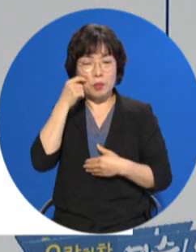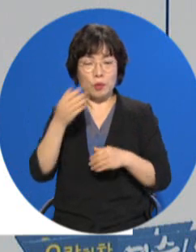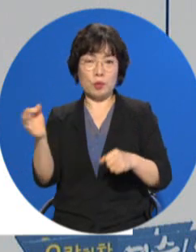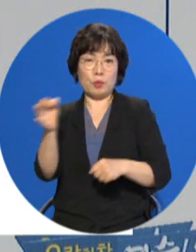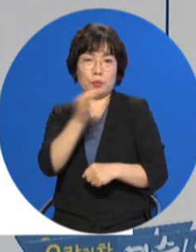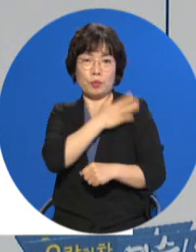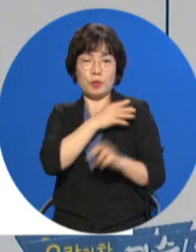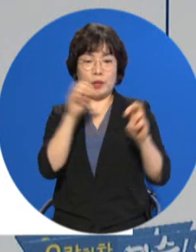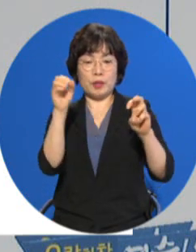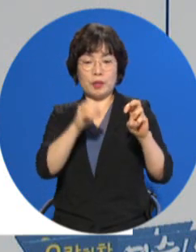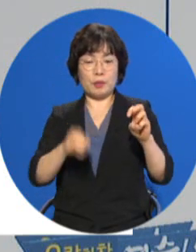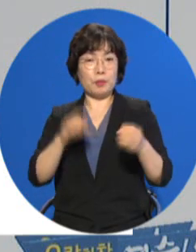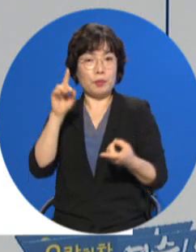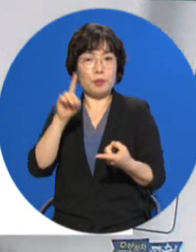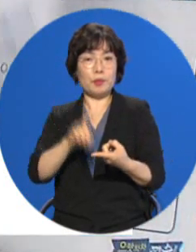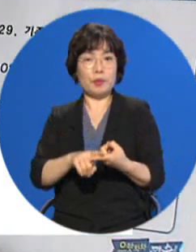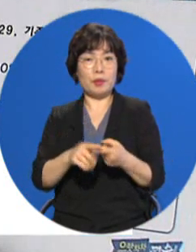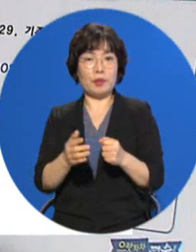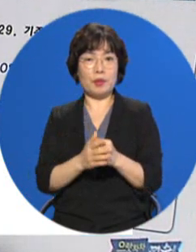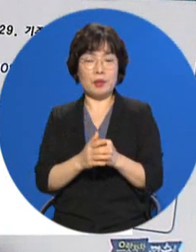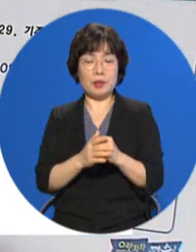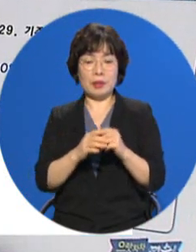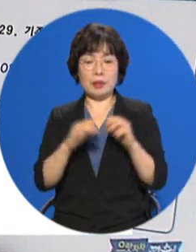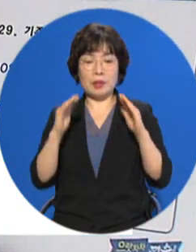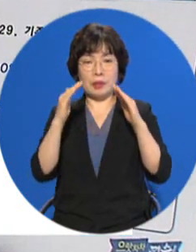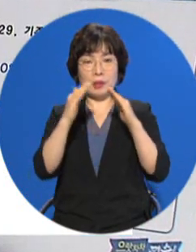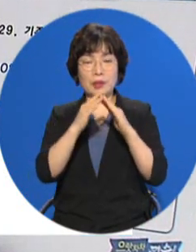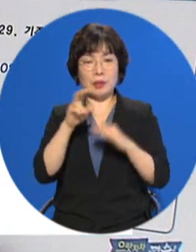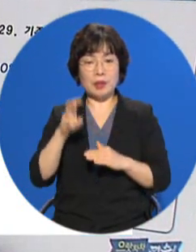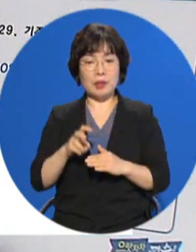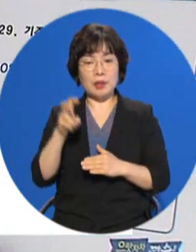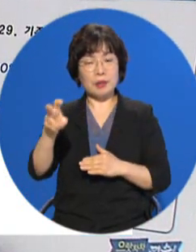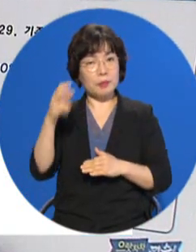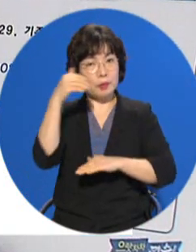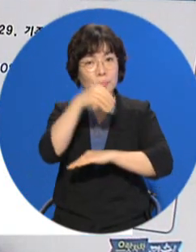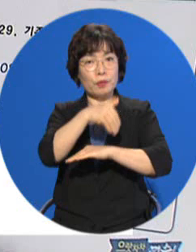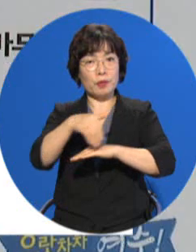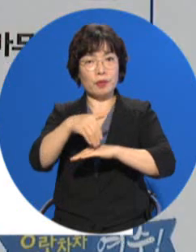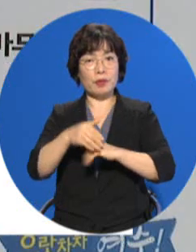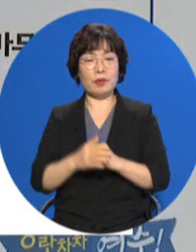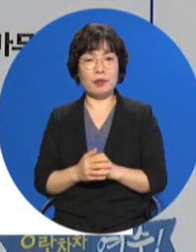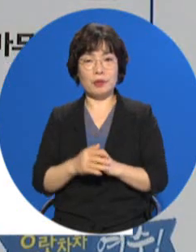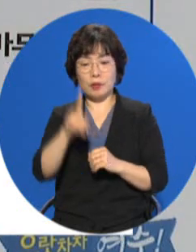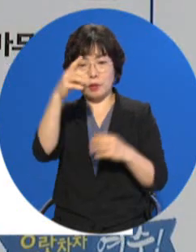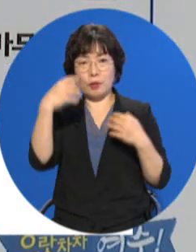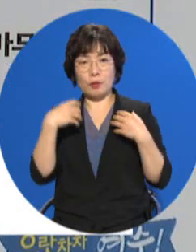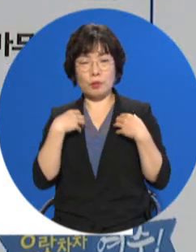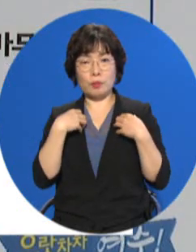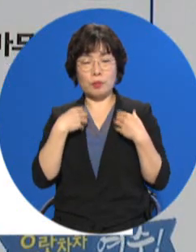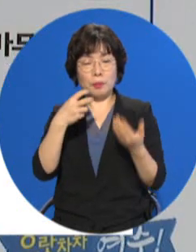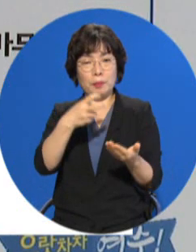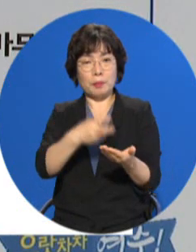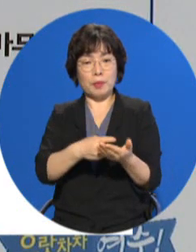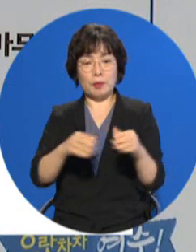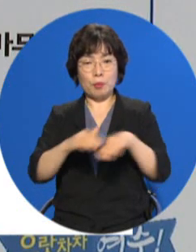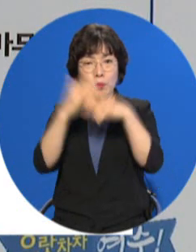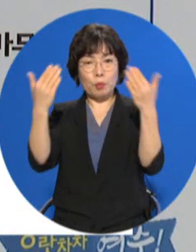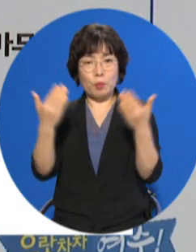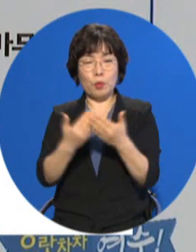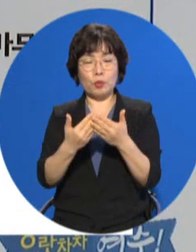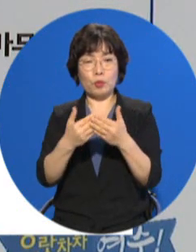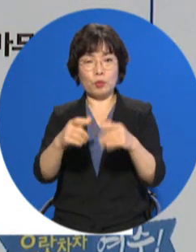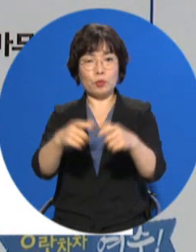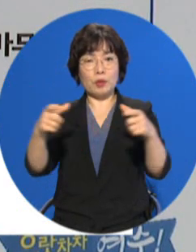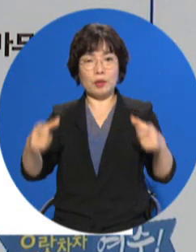상위 30%를 대상으로 가구당 20만 원을 지급하기로 했지만 정부 지원금 지급 대상이 전 국민으로